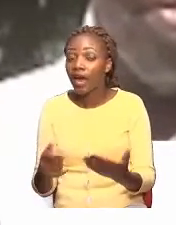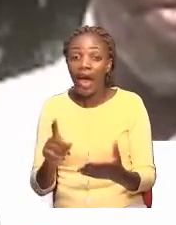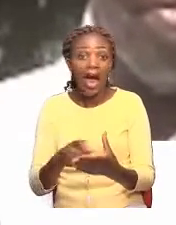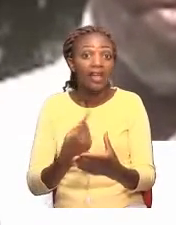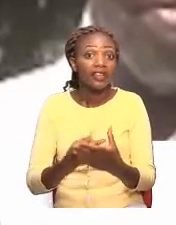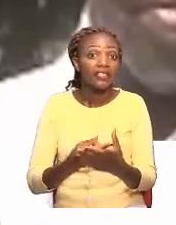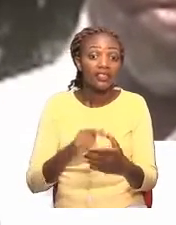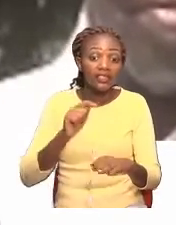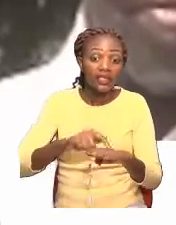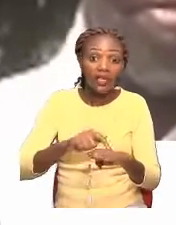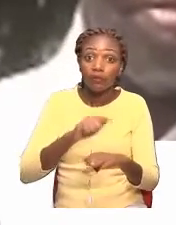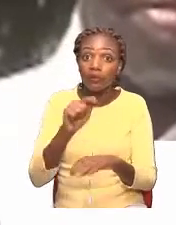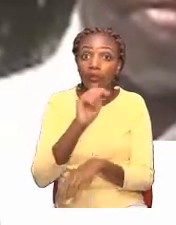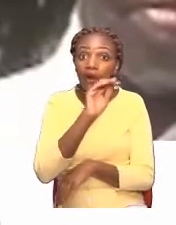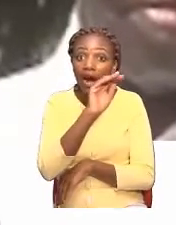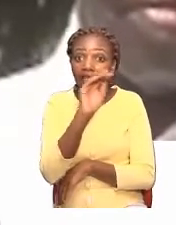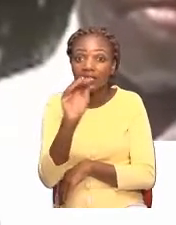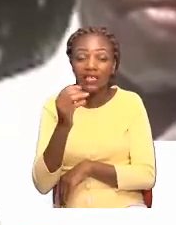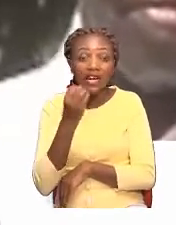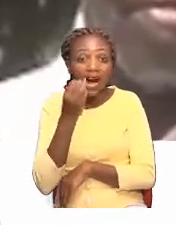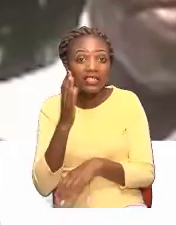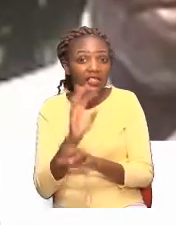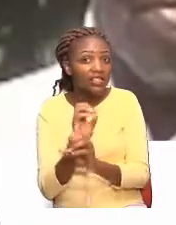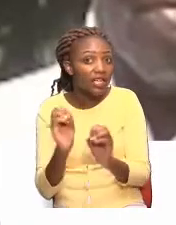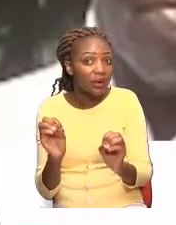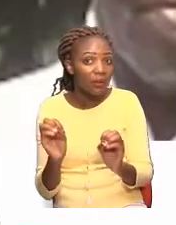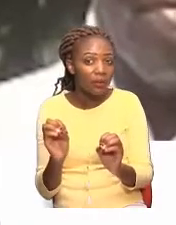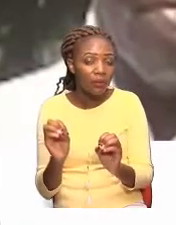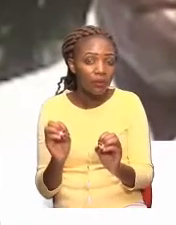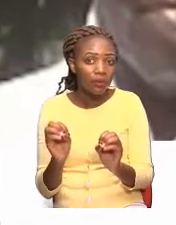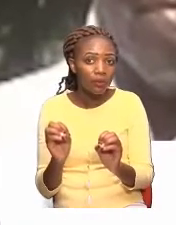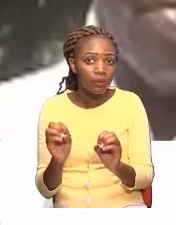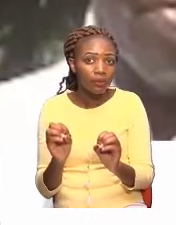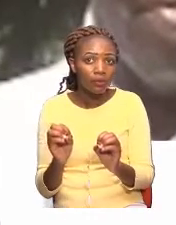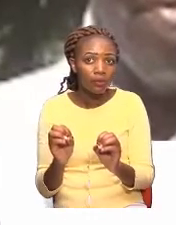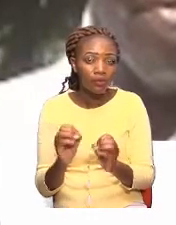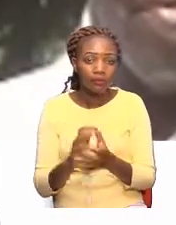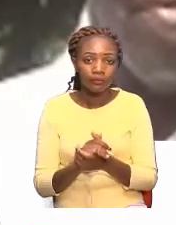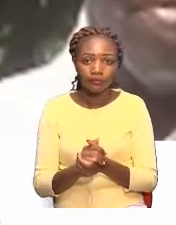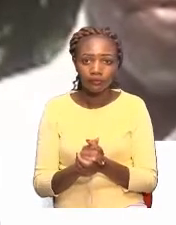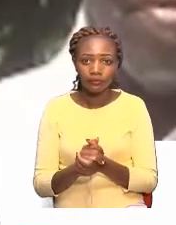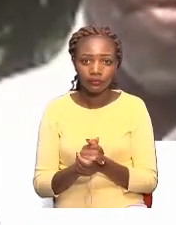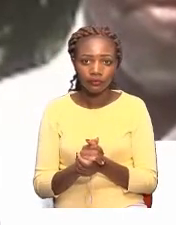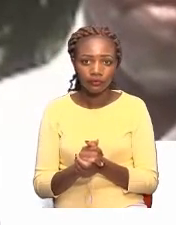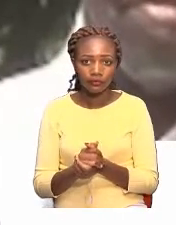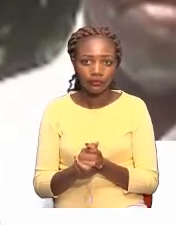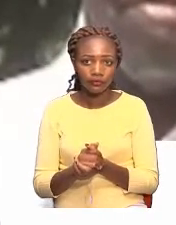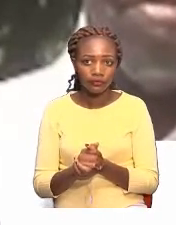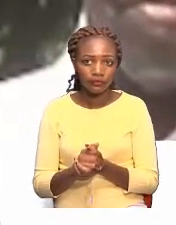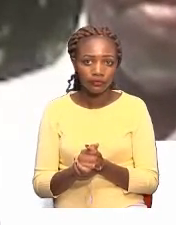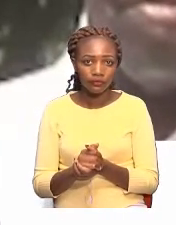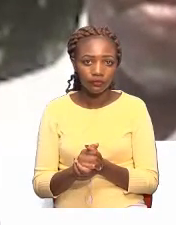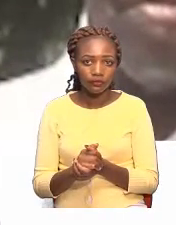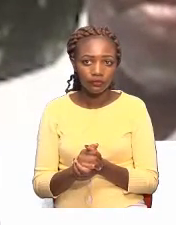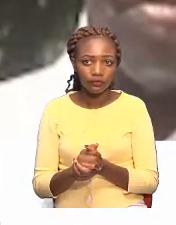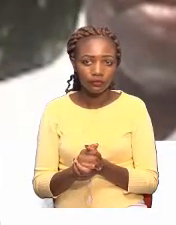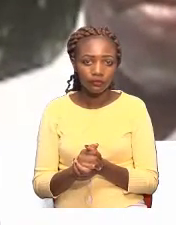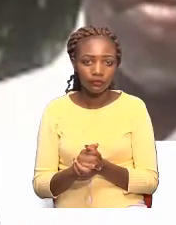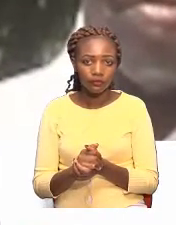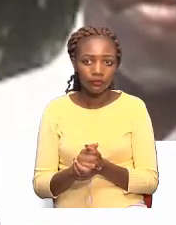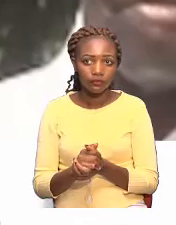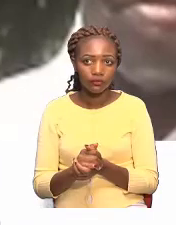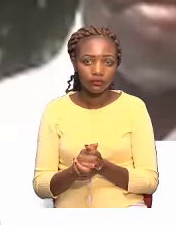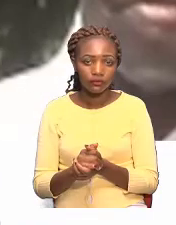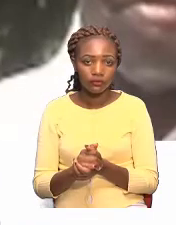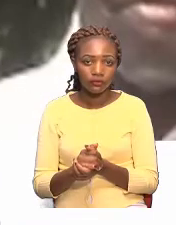ya paka na Panya ukipata cga na cma wanasema ngan imeisha ukut wakulimaado Wako na ngano wanajaribu kutumia Watu wa